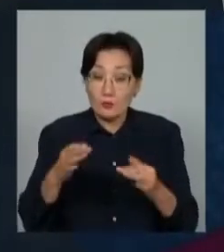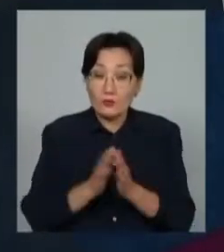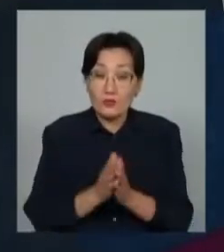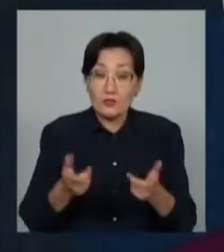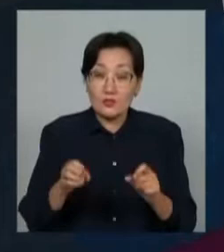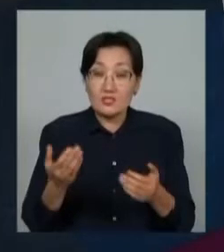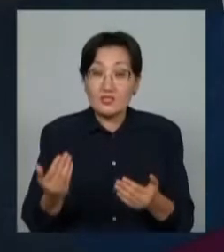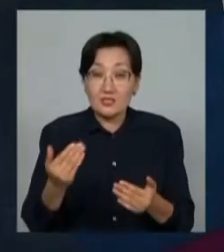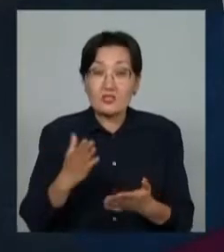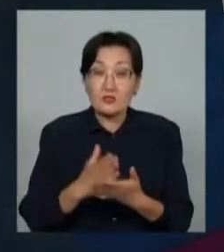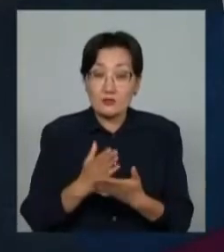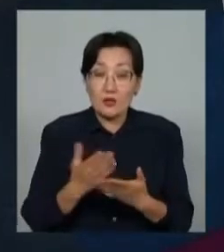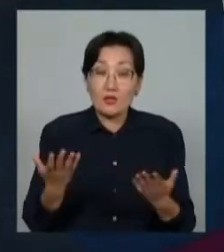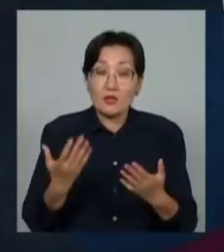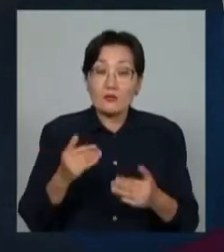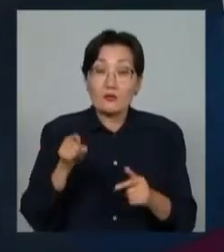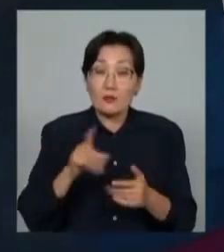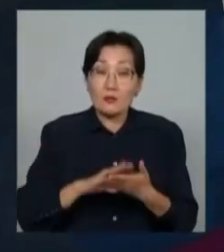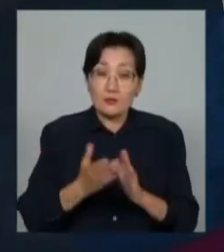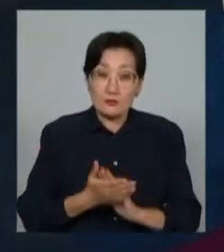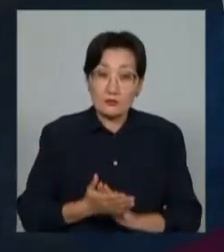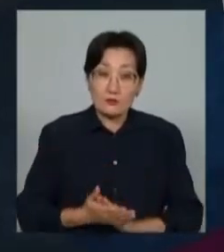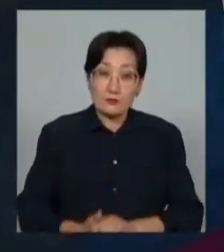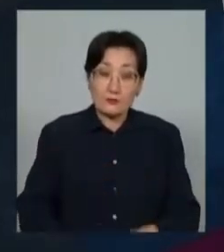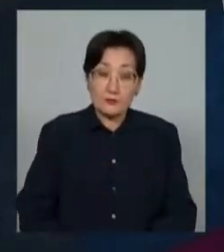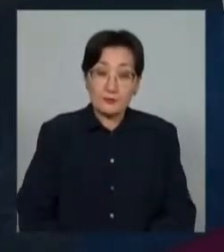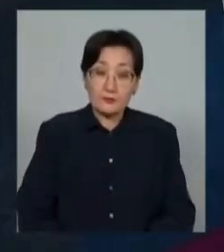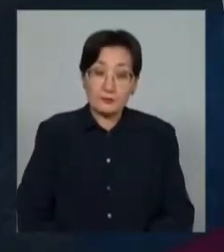где ты сейчас находишься и какая там обстановка?